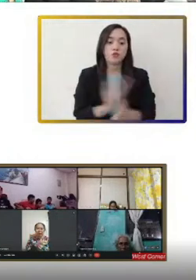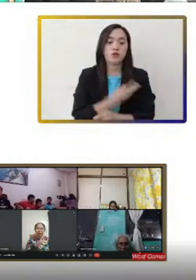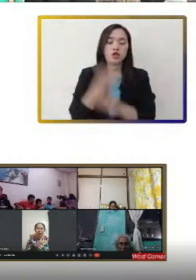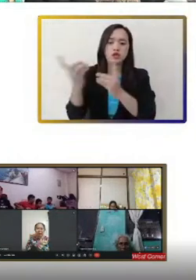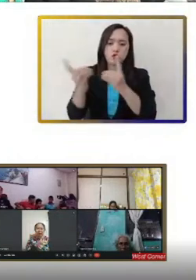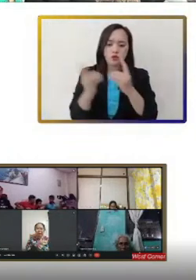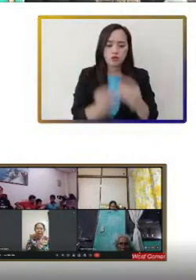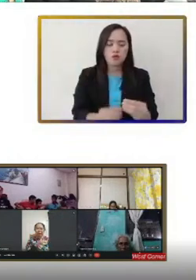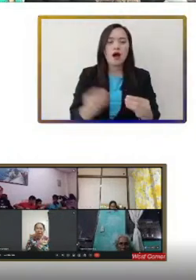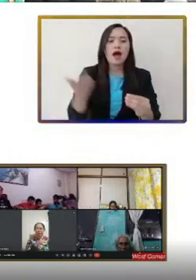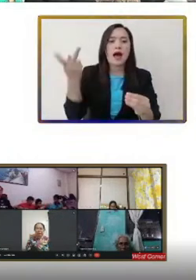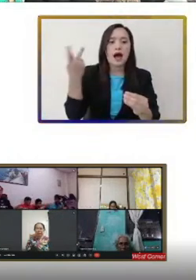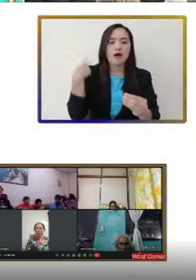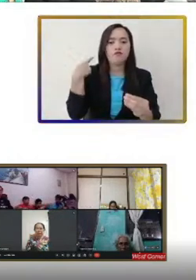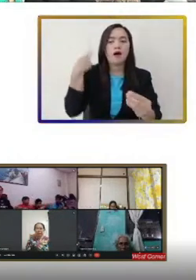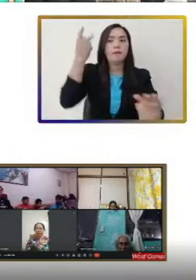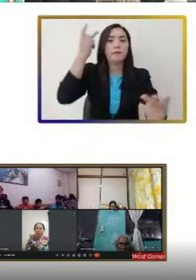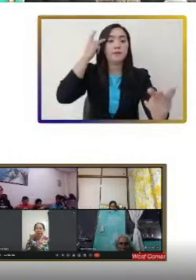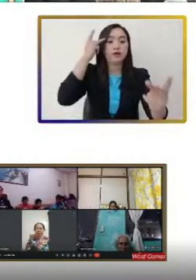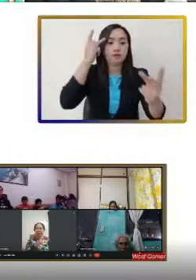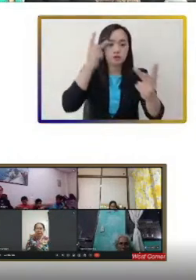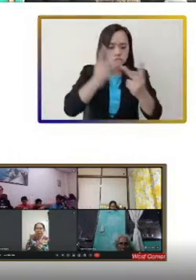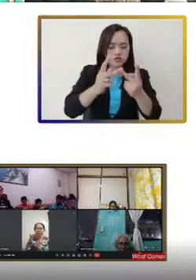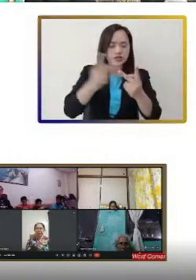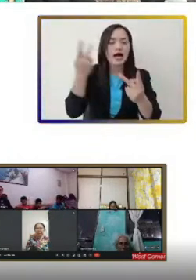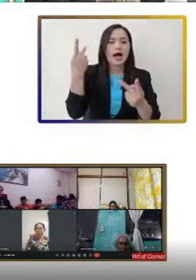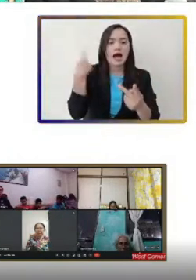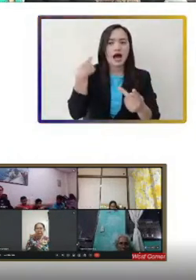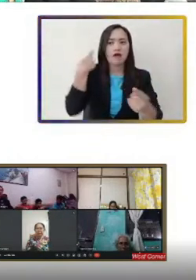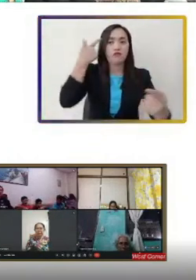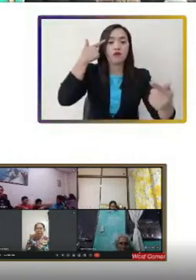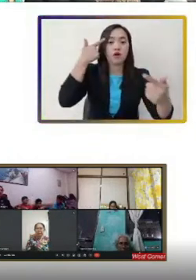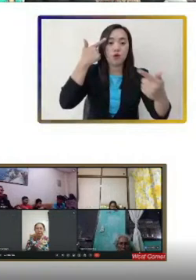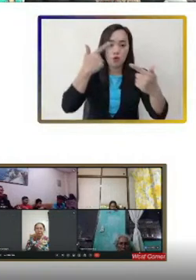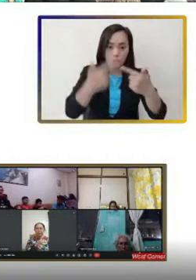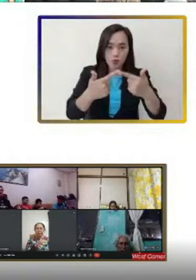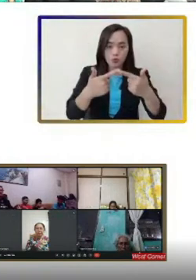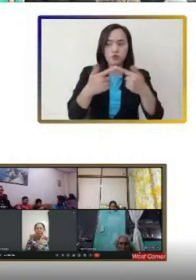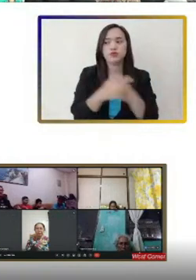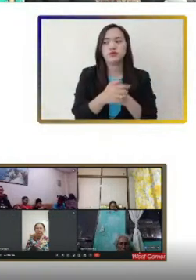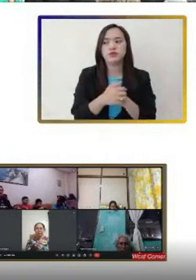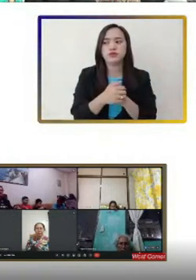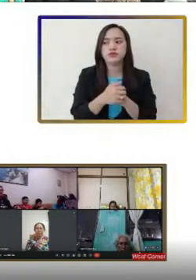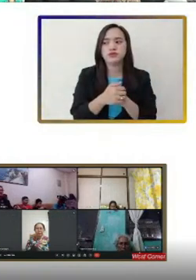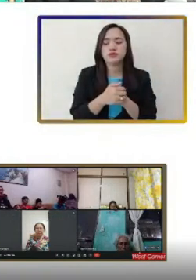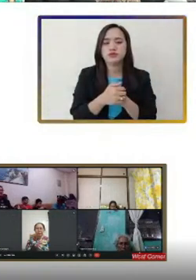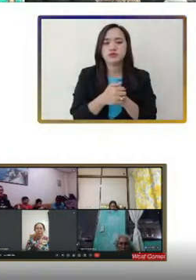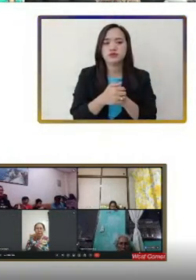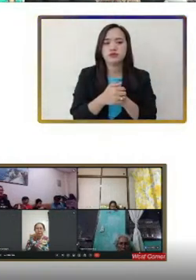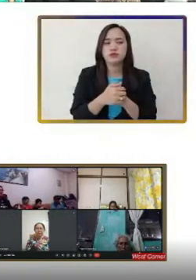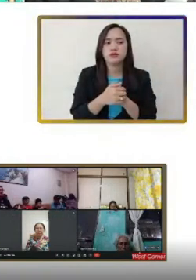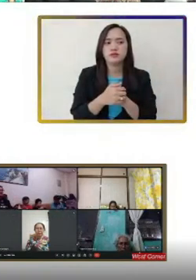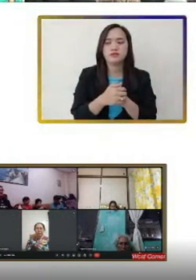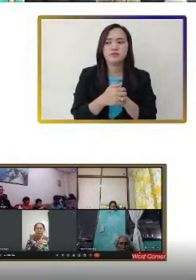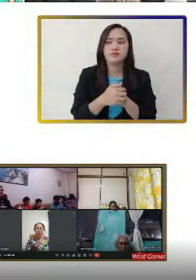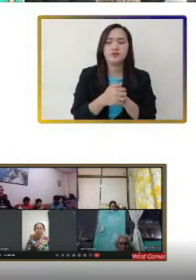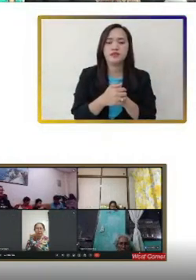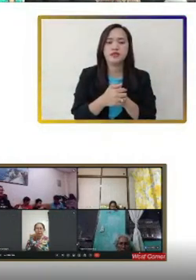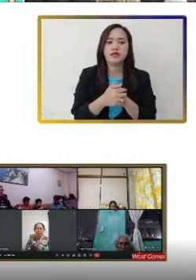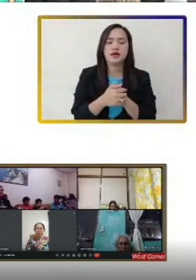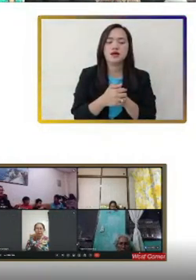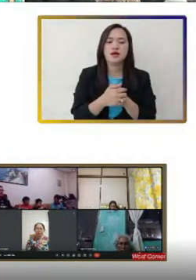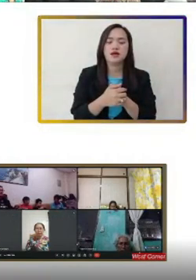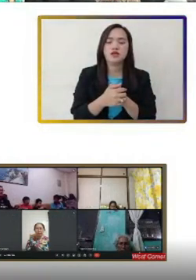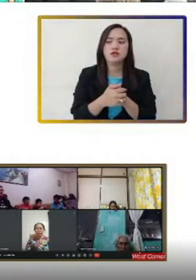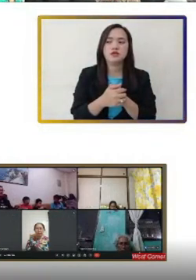tayong objective. No? Meron, hindi po tayo yung parang bahala na puputok ka, bahala na kung